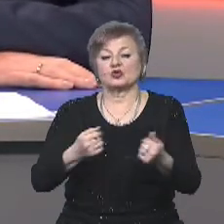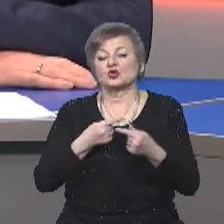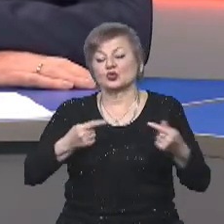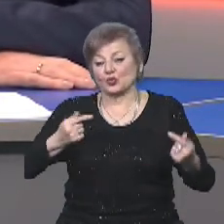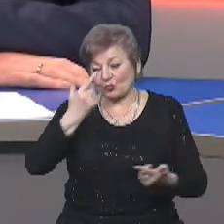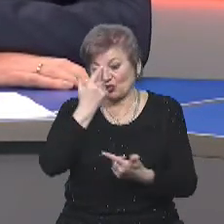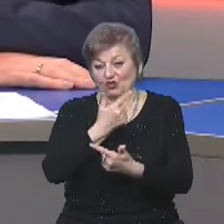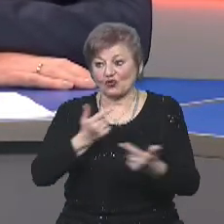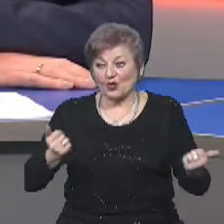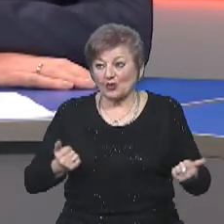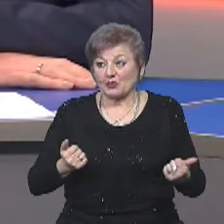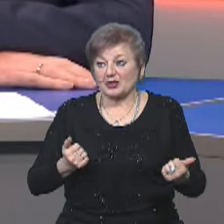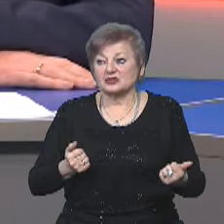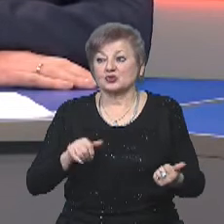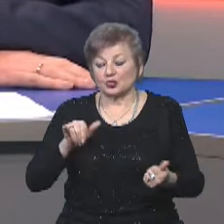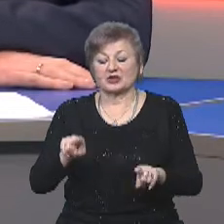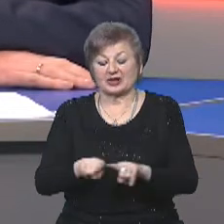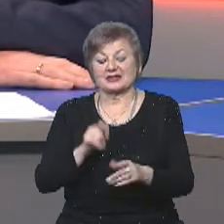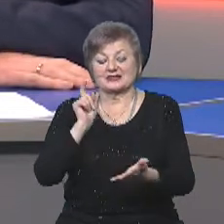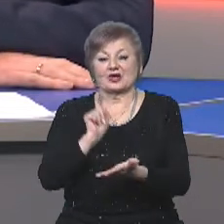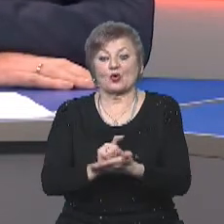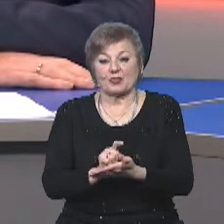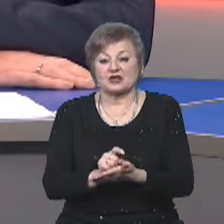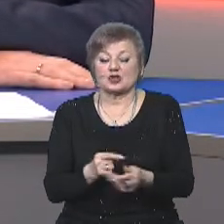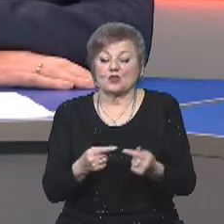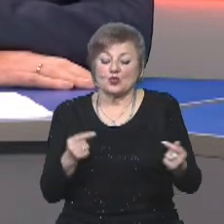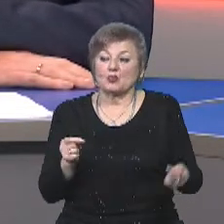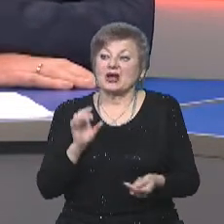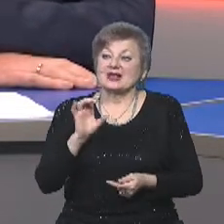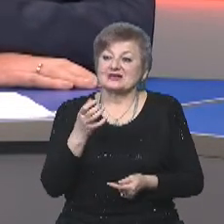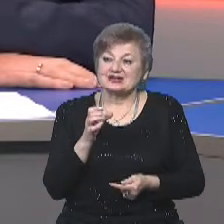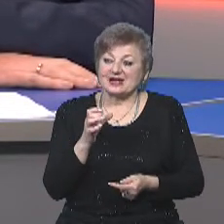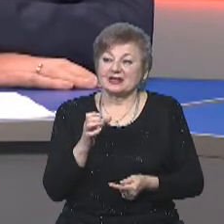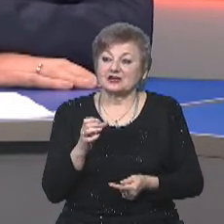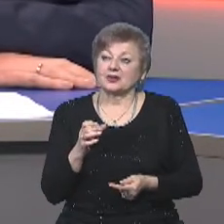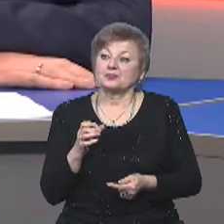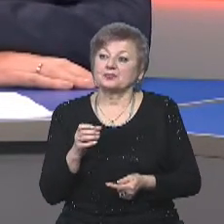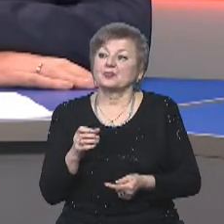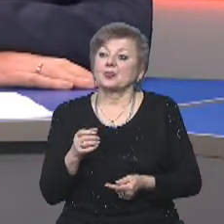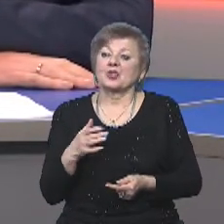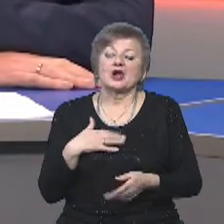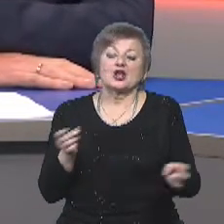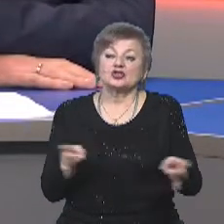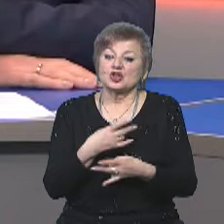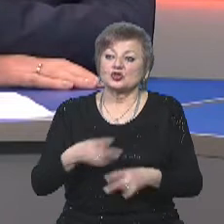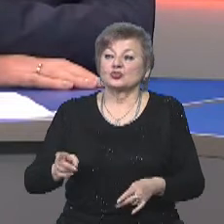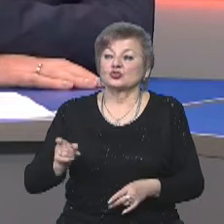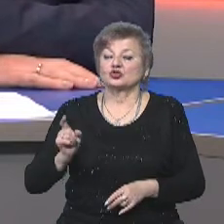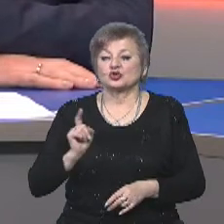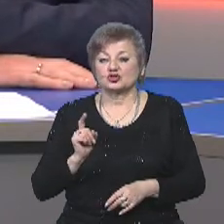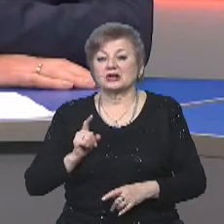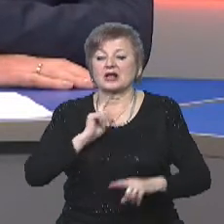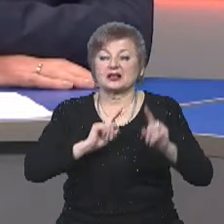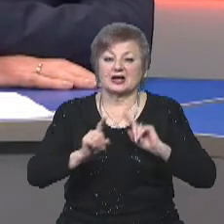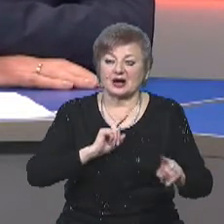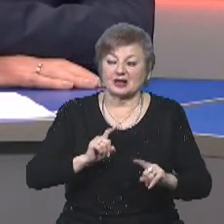них для этого достаточно полномочий, в любую среду и даже не в любой день недели. Им не надо ждать наглядовую раду, им не